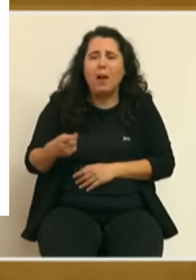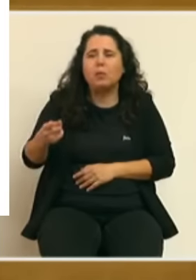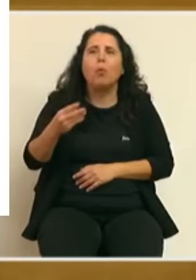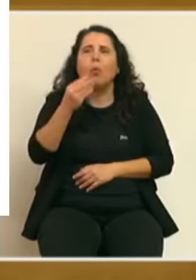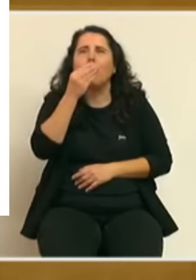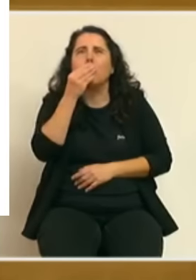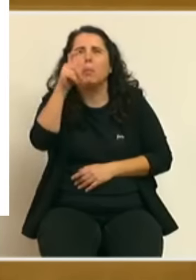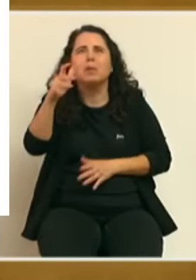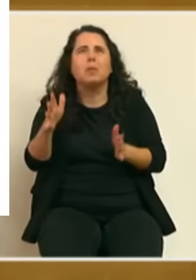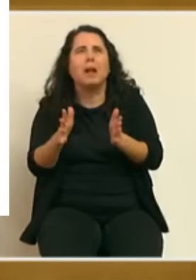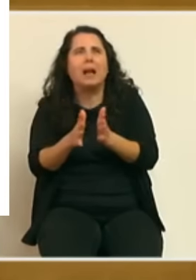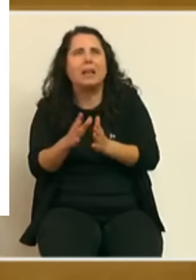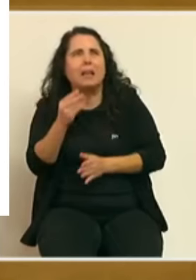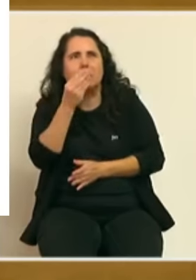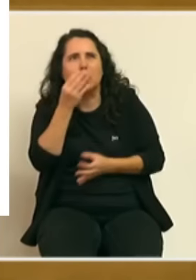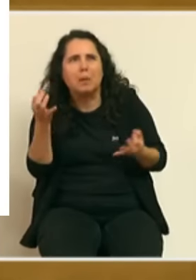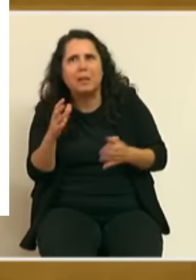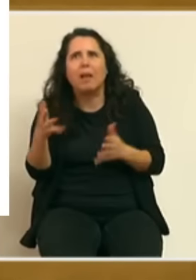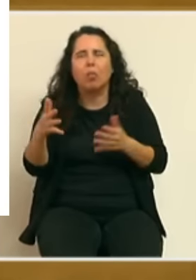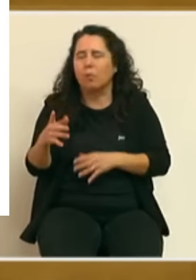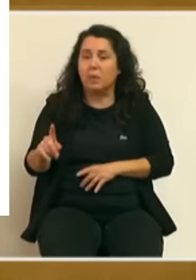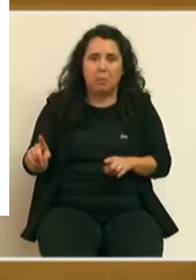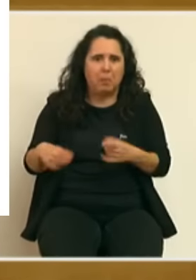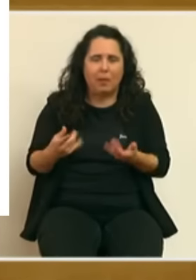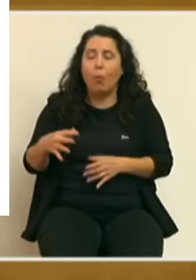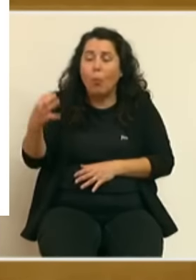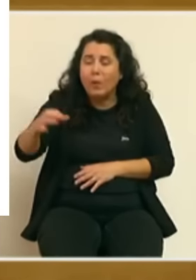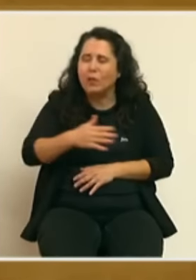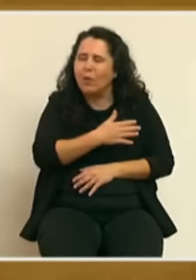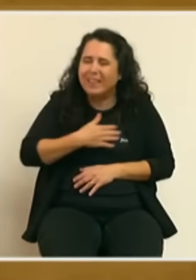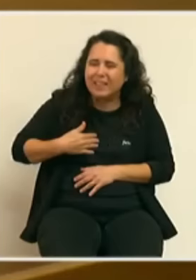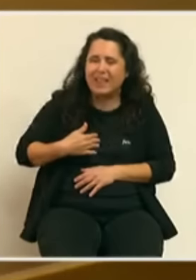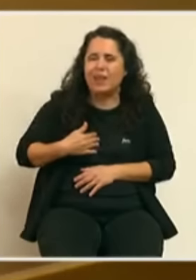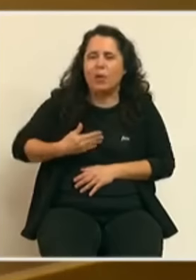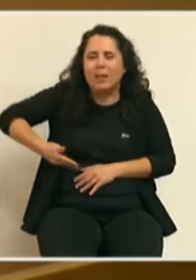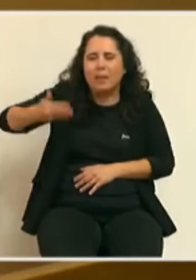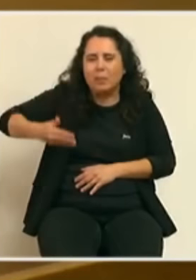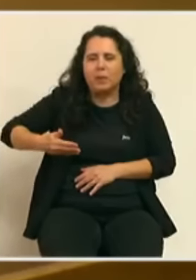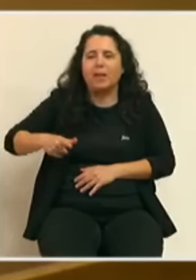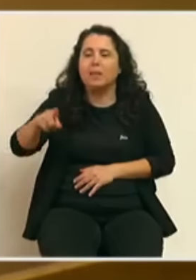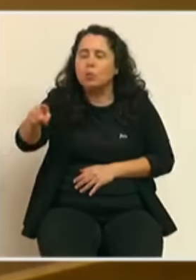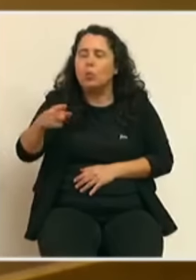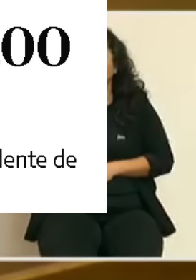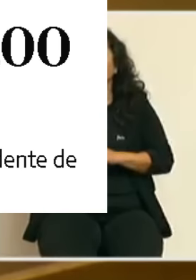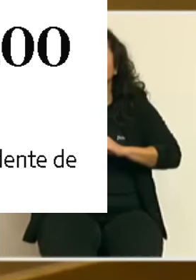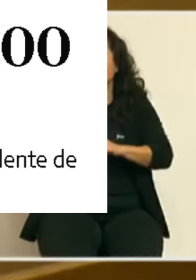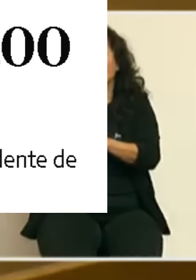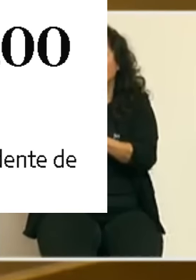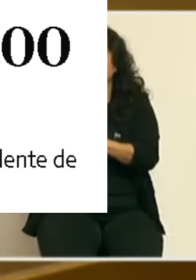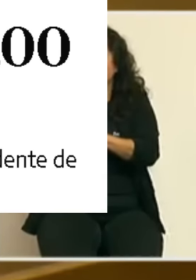dinar, què va dinar, on va dinar. L'únic que m'importa és que no estava complint amb la